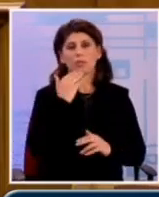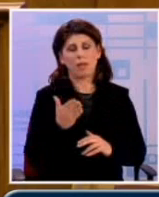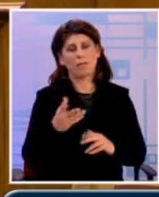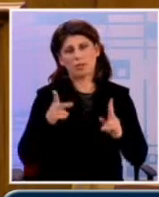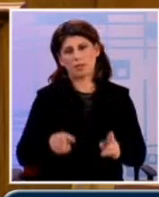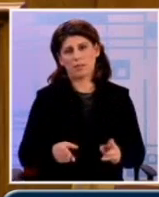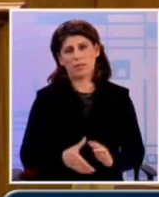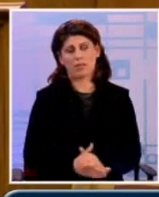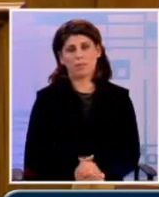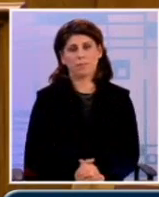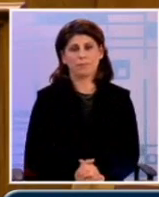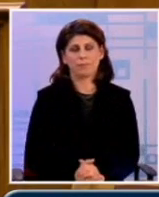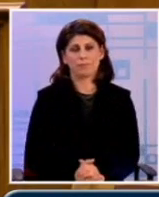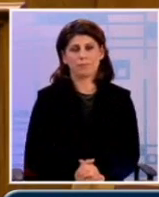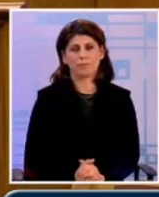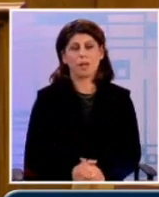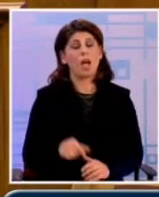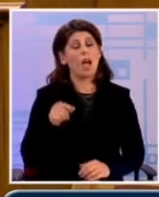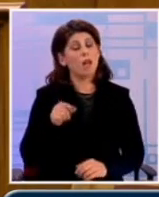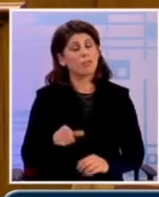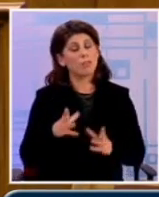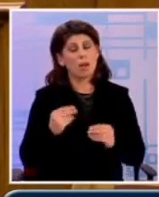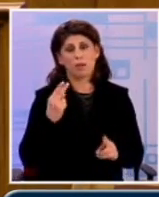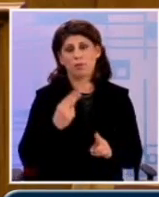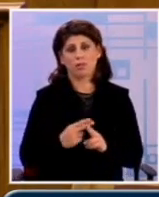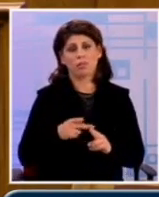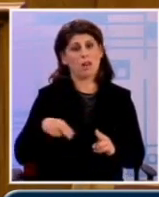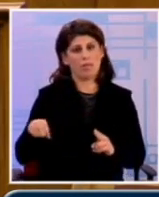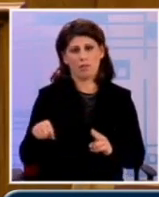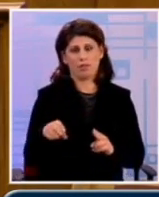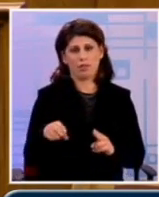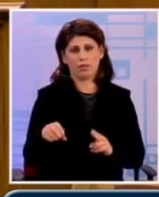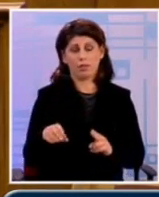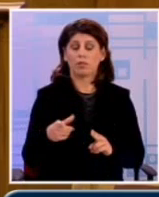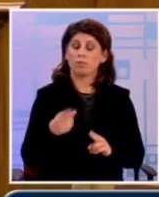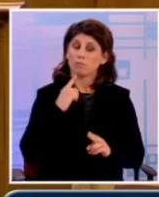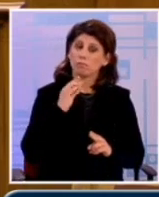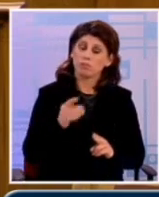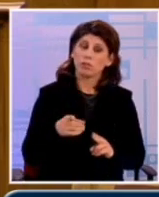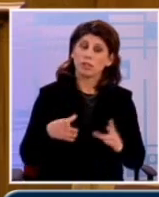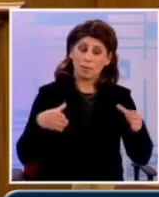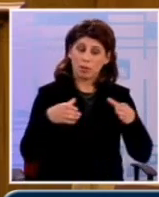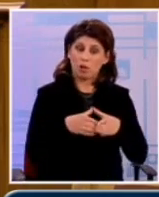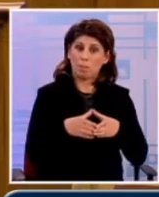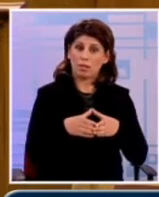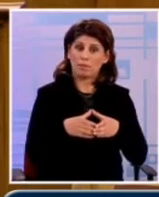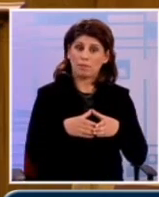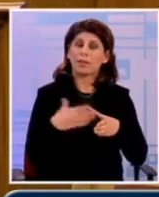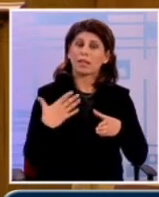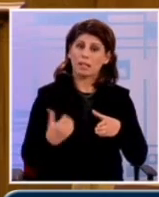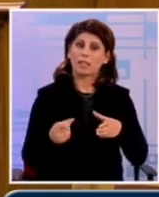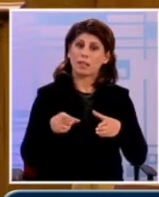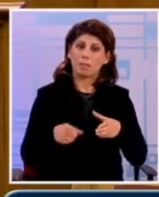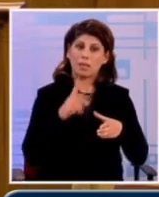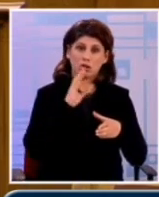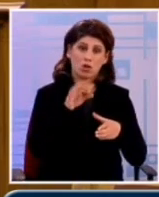αποτραπεί. Αυτό είναι πάρα πολύ σημαντικό, συναδέλφες και συνάδελφοι, προκειμένου η Επιτροπή να έχει και μια